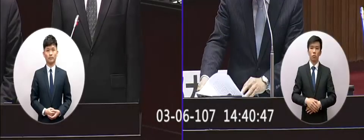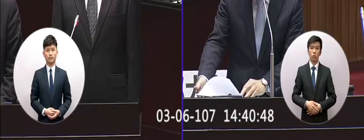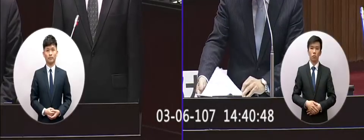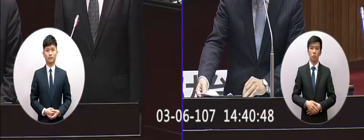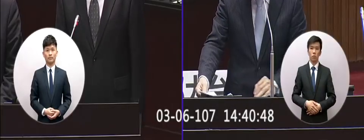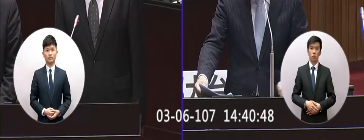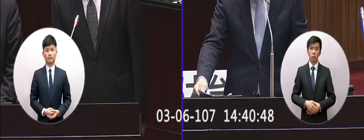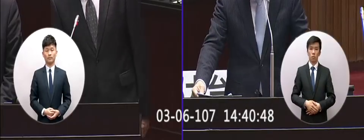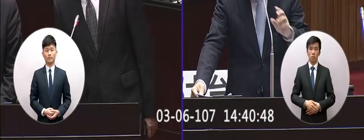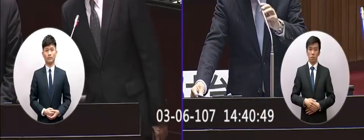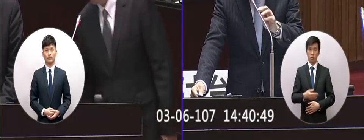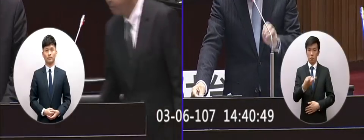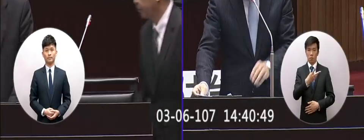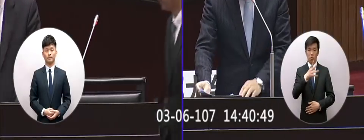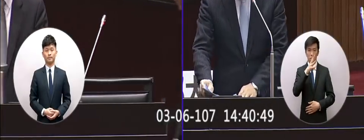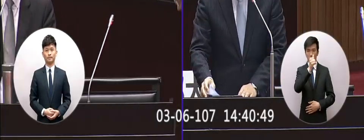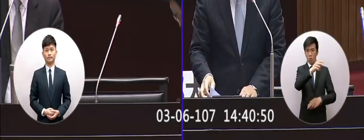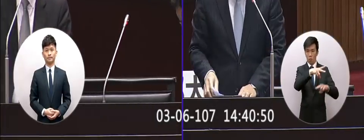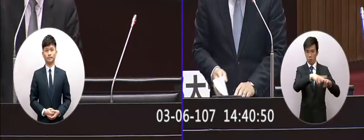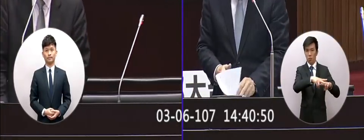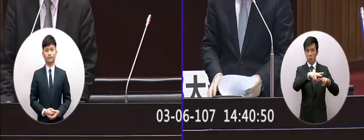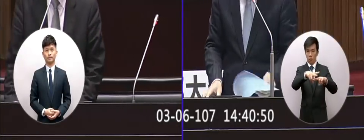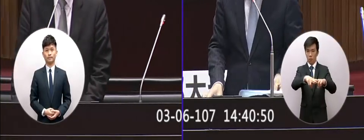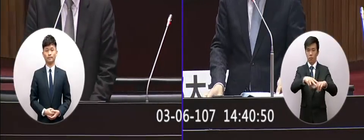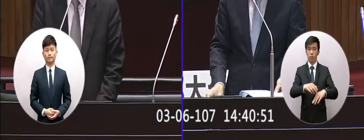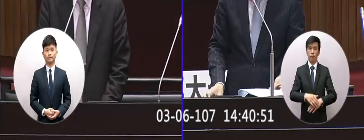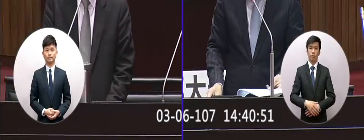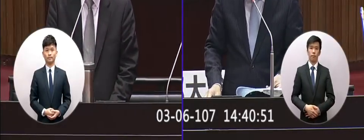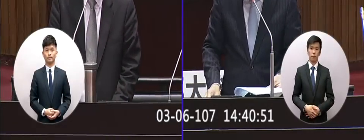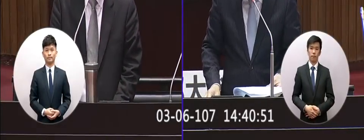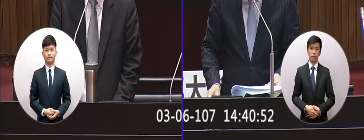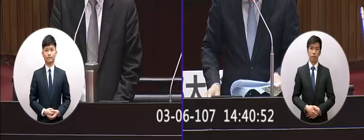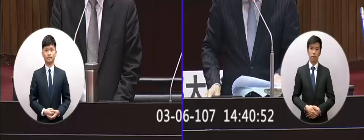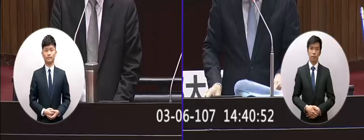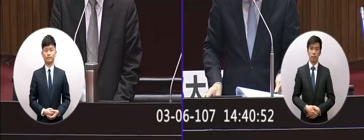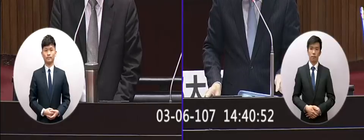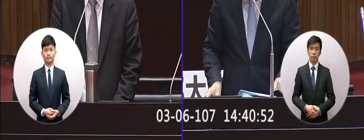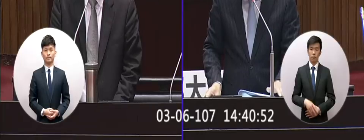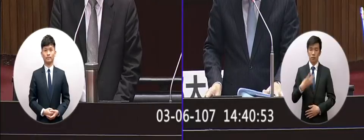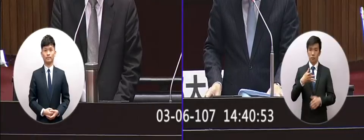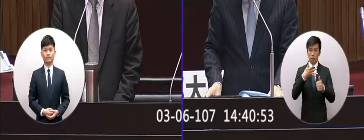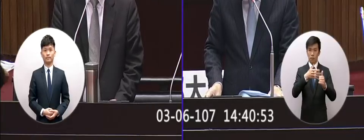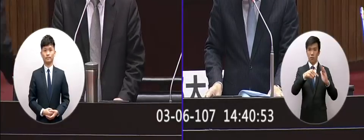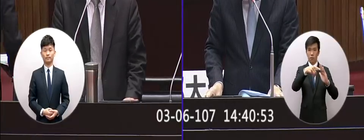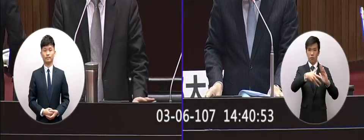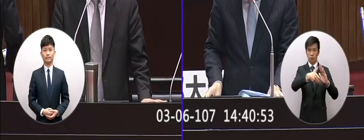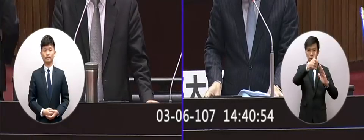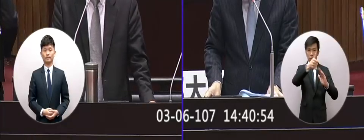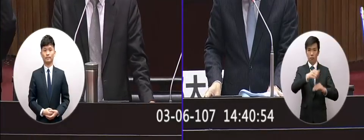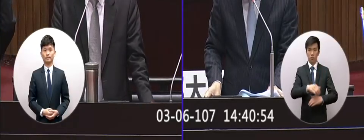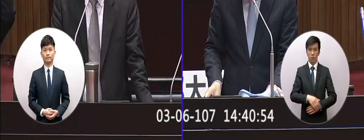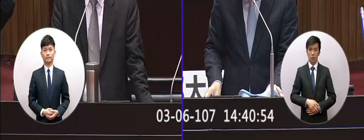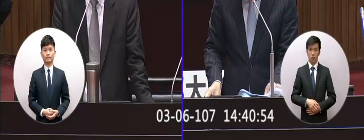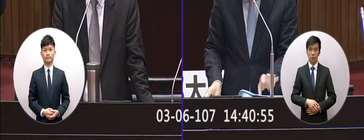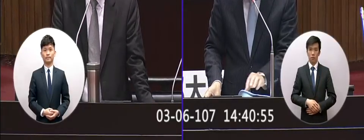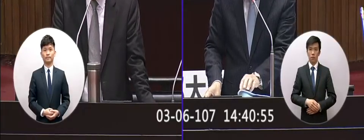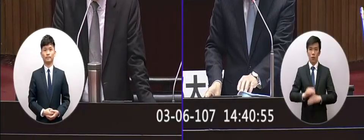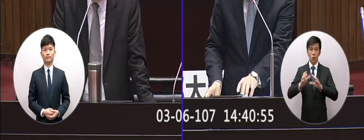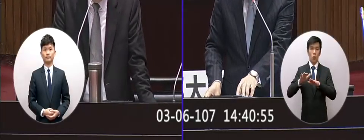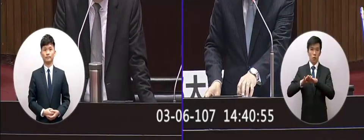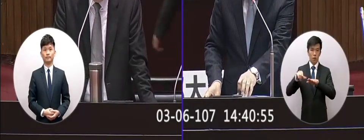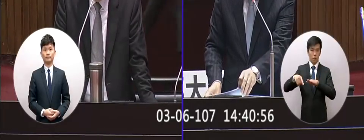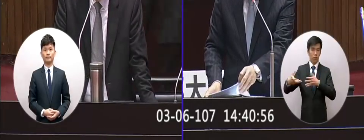长请回啊、哦。接下来我请教一下那个院长啊、哦，也是跟国安问题有